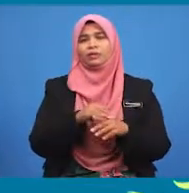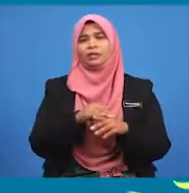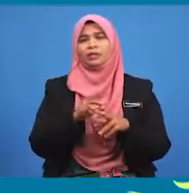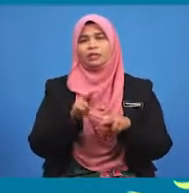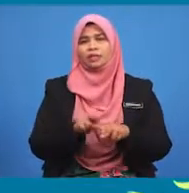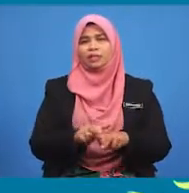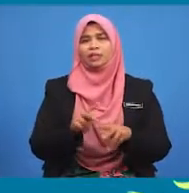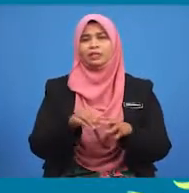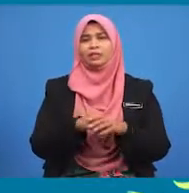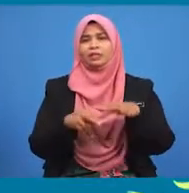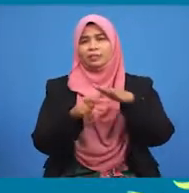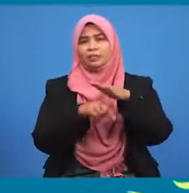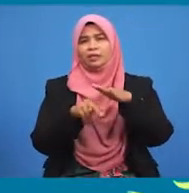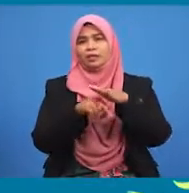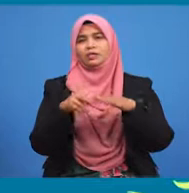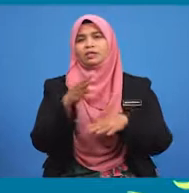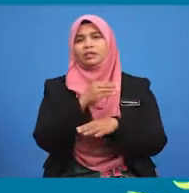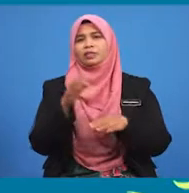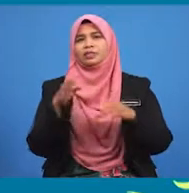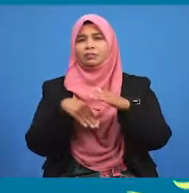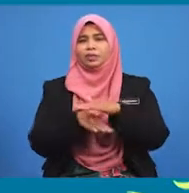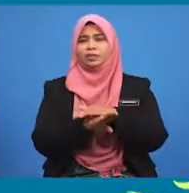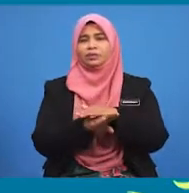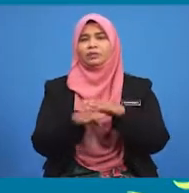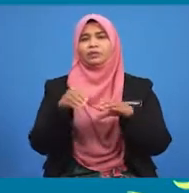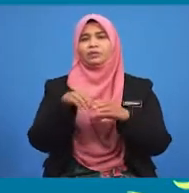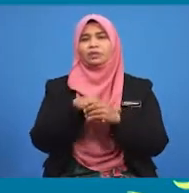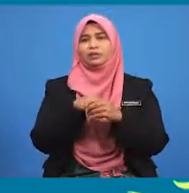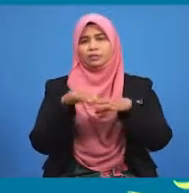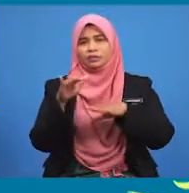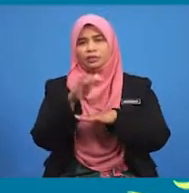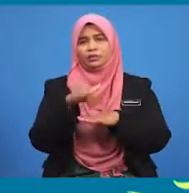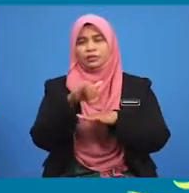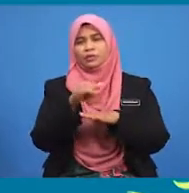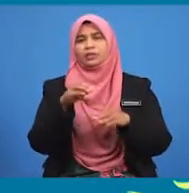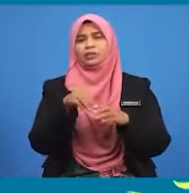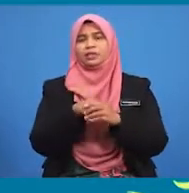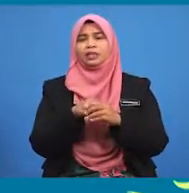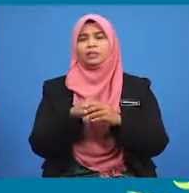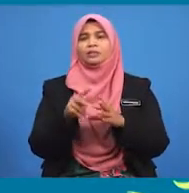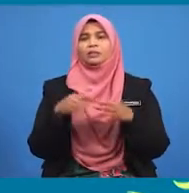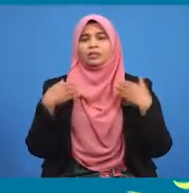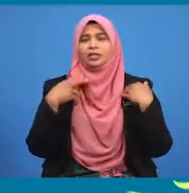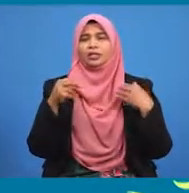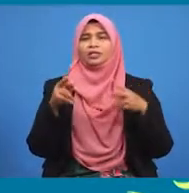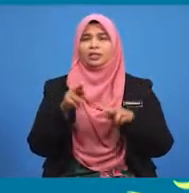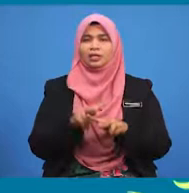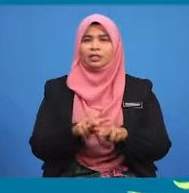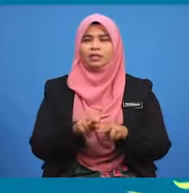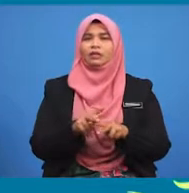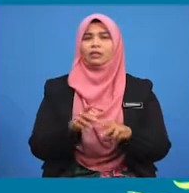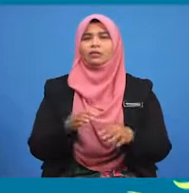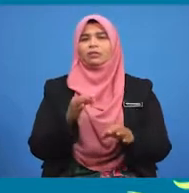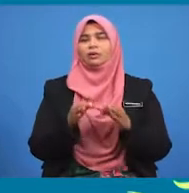jahannam dan masukkannya ke dalam syurga dalam keadaan kekal selama-lamanya walaupun diazab dalam